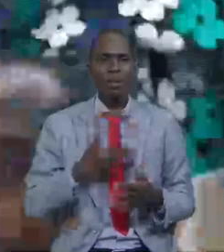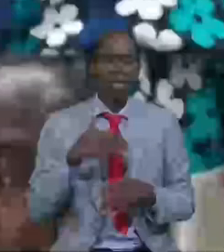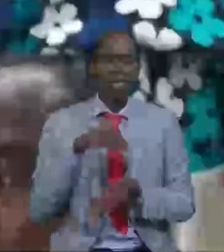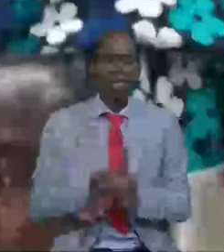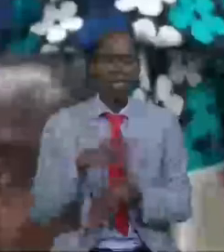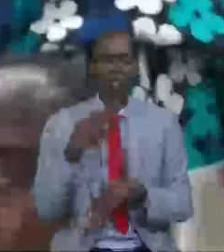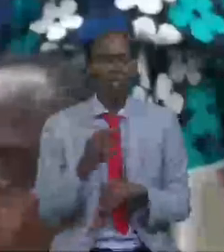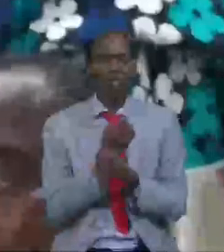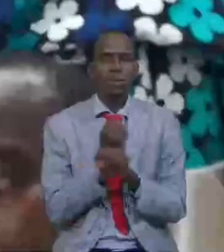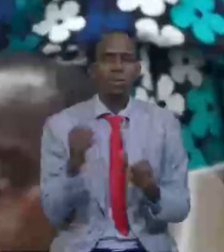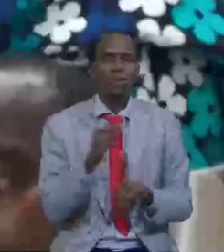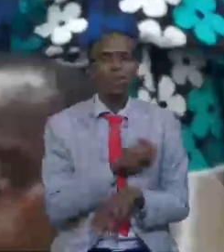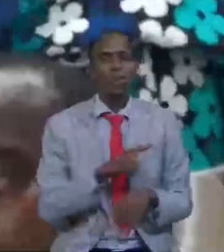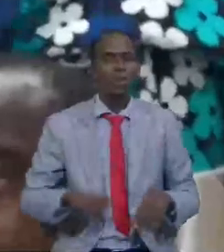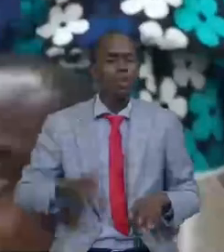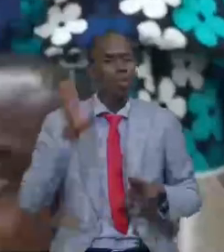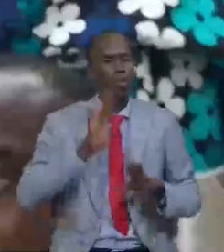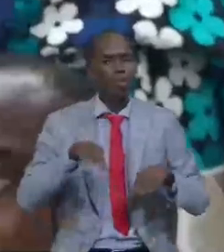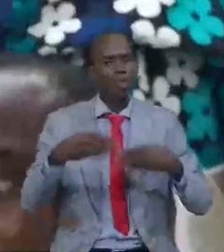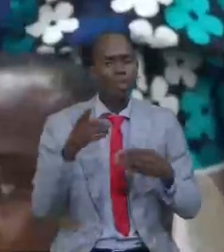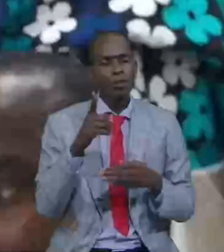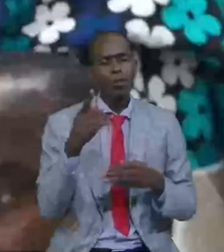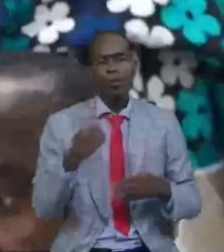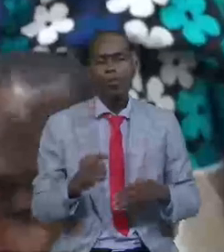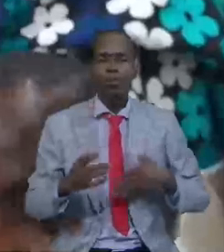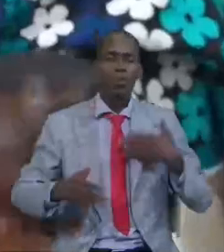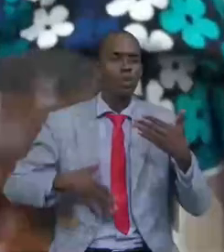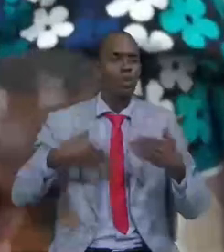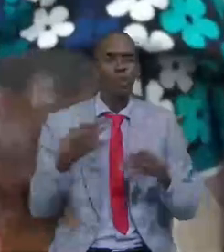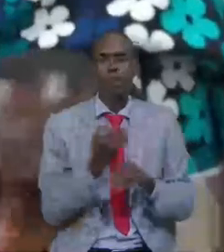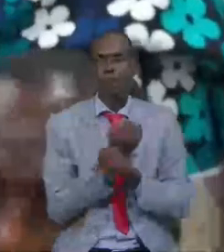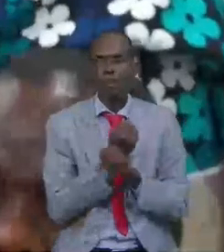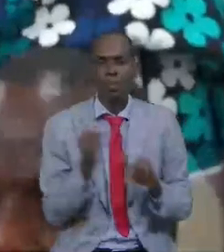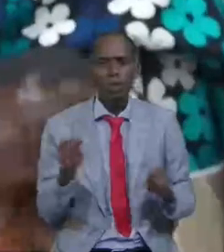Dieu te donnera la joie du salut, la paix qui vient avec le pardon,